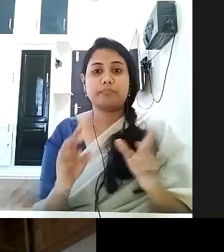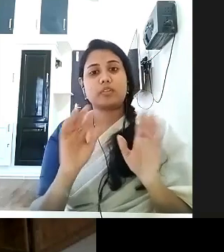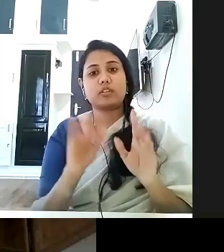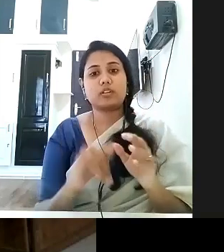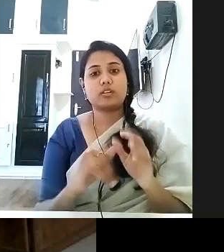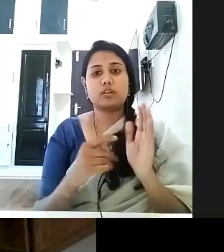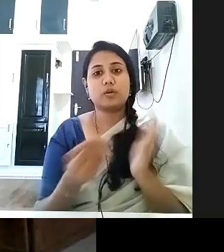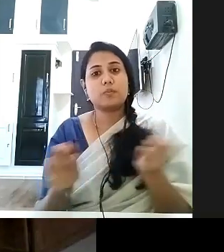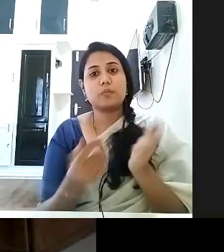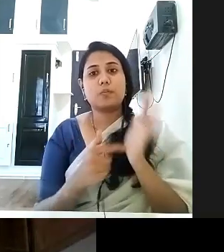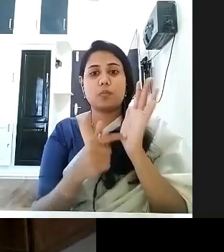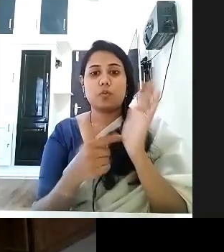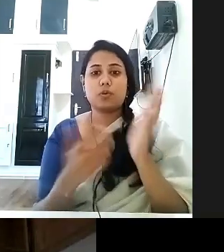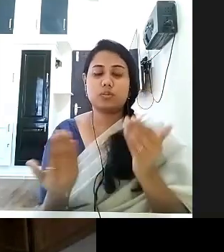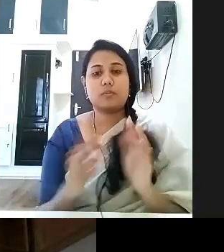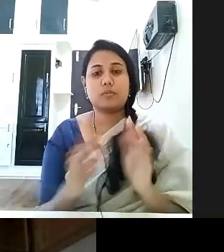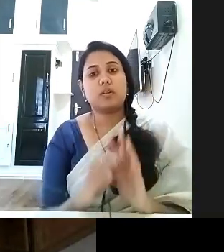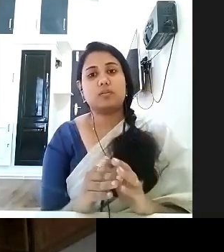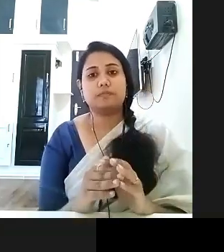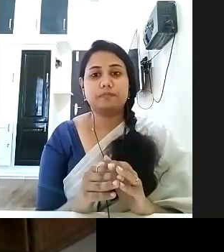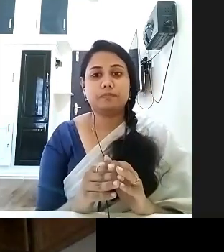മാഡം, ഞാൻ സെയിം ഡിപ്പാർട്ട്മെന്റ് തന്നെയാണ്.